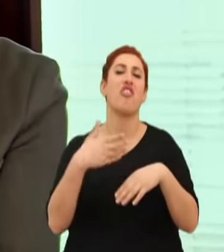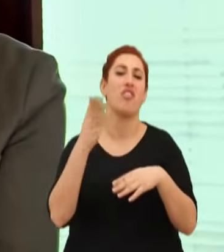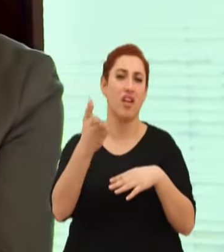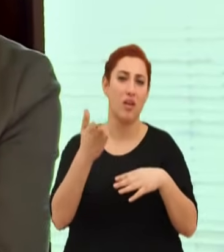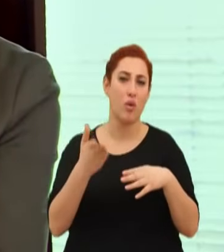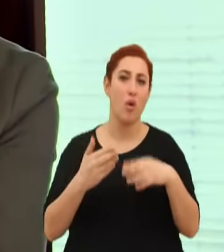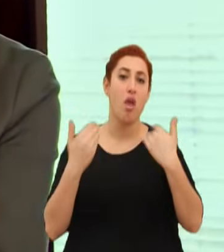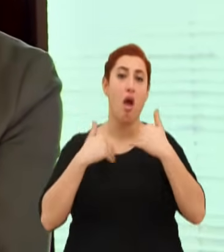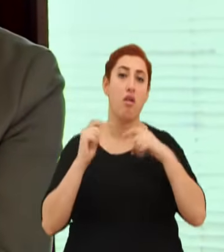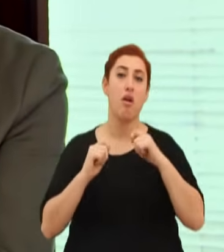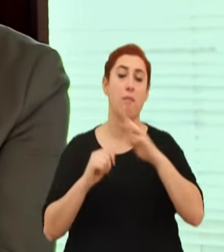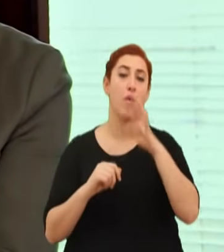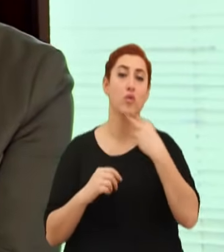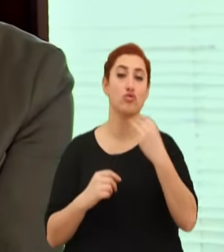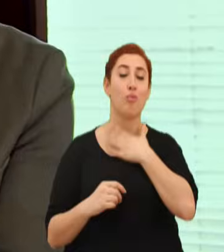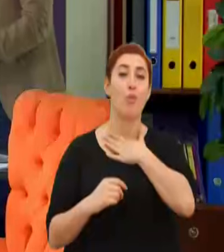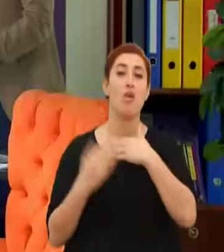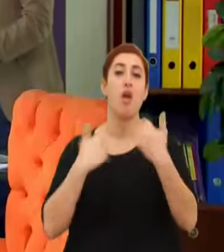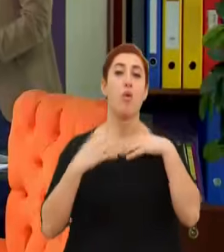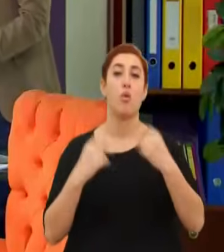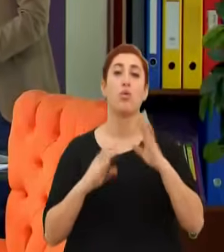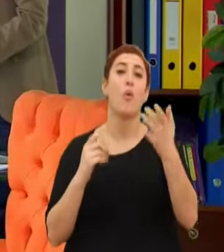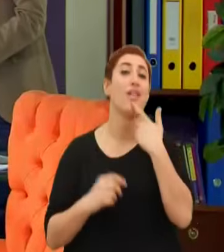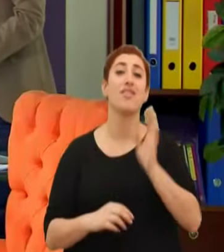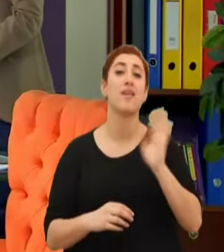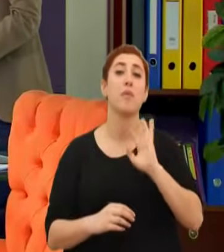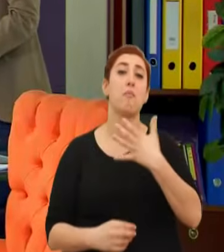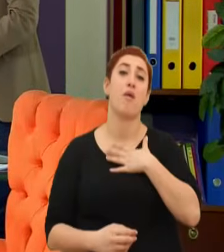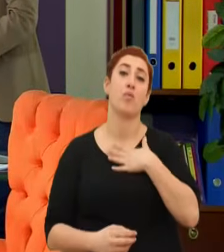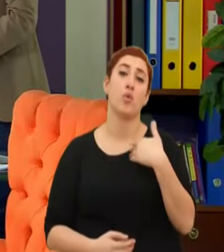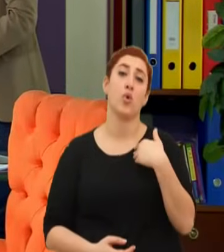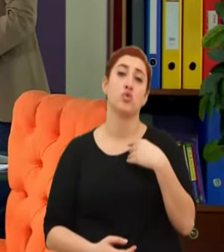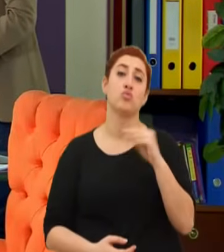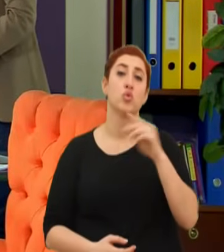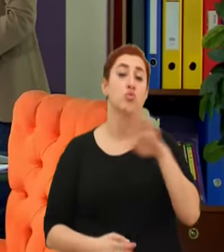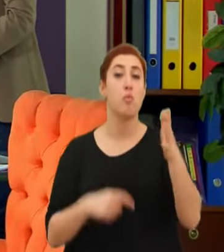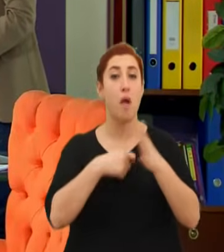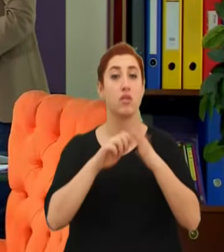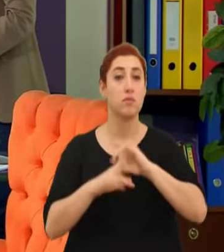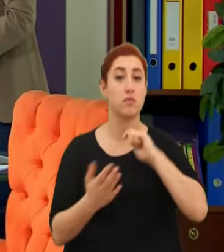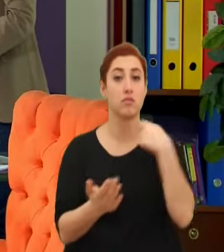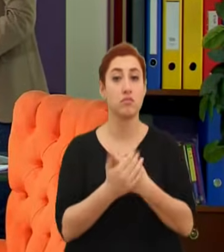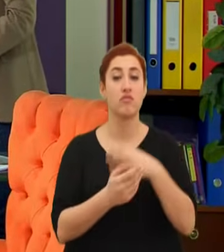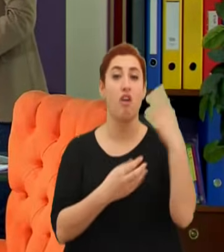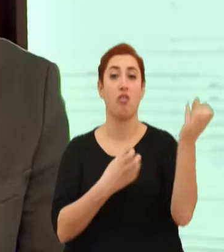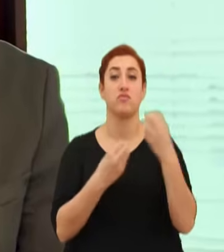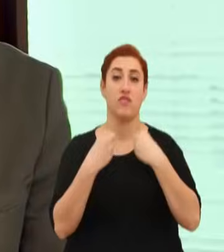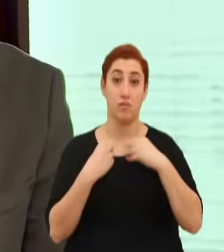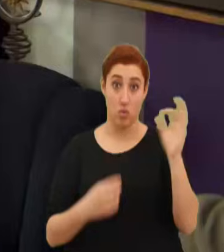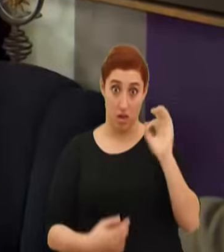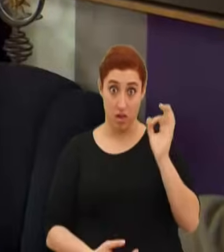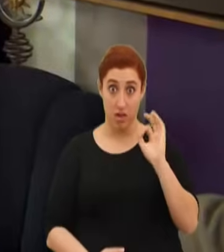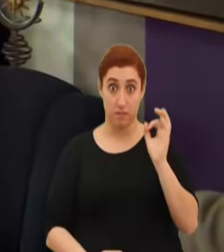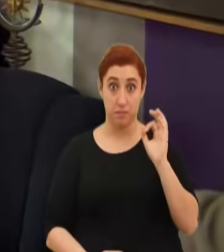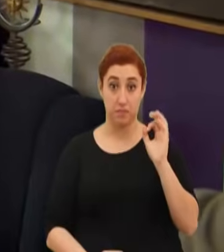o. Yara yapar bütün o güzel boynunu. Ay öyle demeyin patroncum. Çocuk bütün maaşını yatırmış bu kolyeye. Öyle